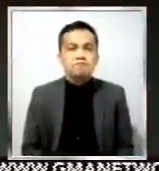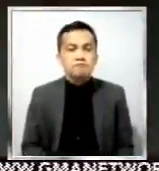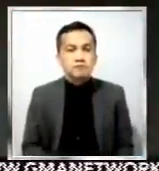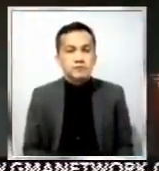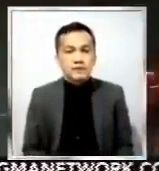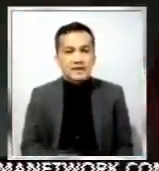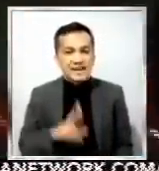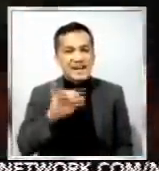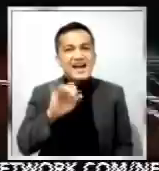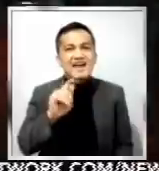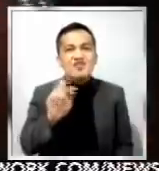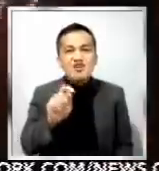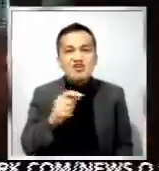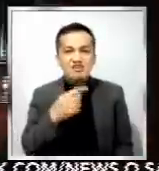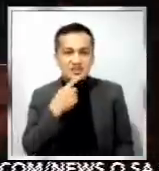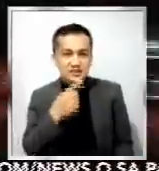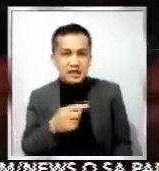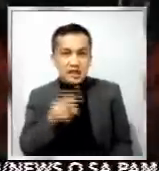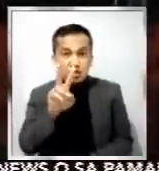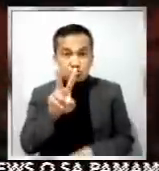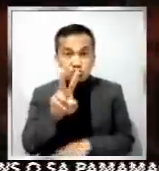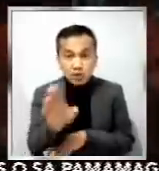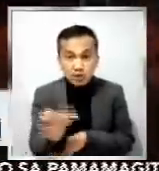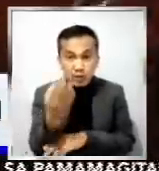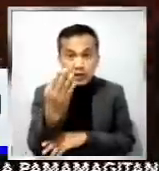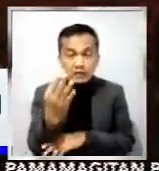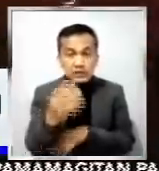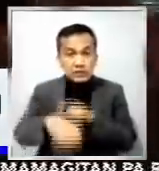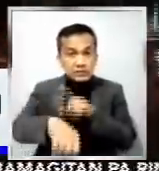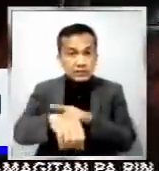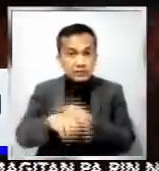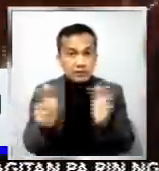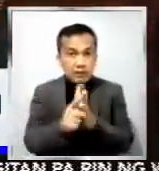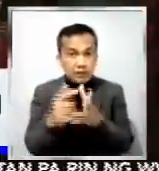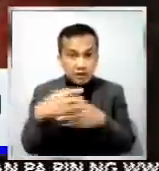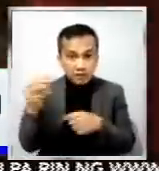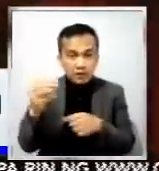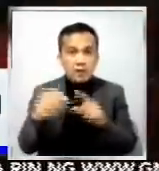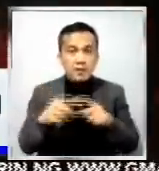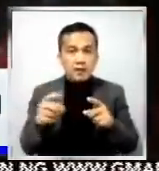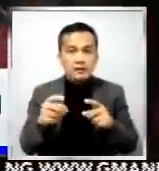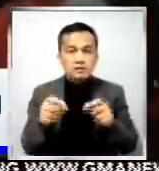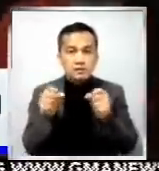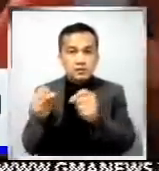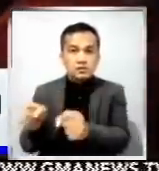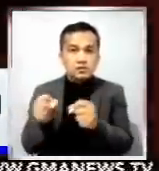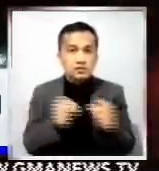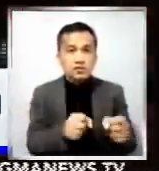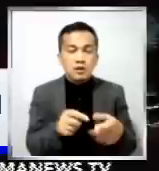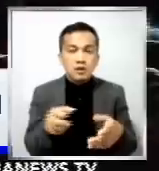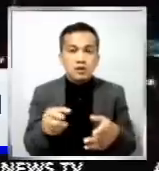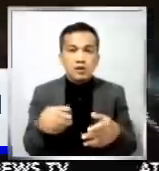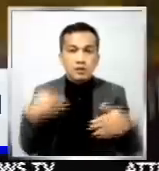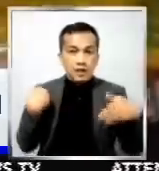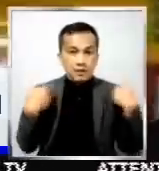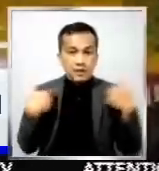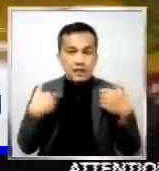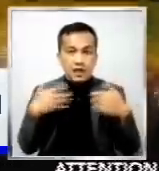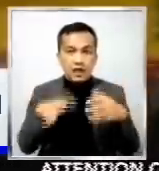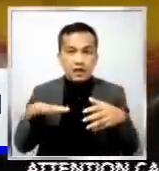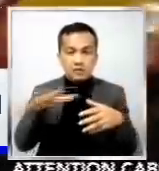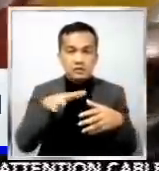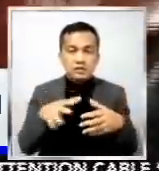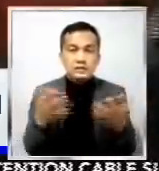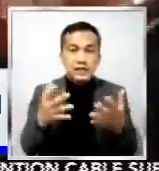Alas dos ng madaling araw, oras pa ng curfew. Pero nasa kalsada ang mga kabataan ito sa Barangay Tugatog, Malabon.